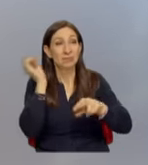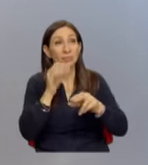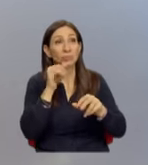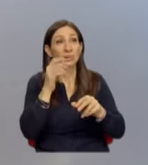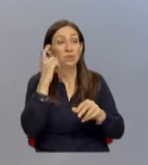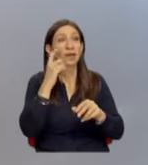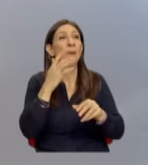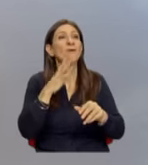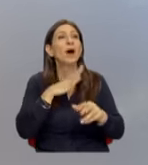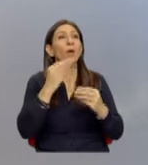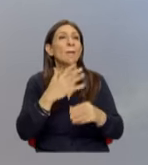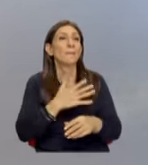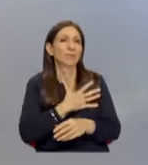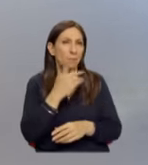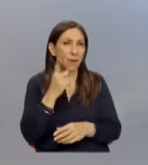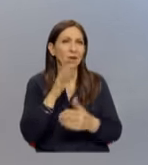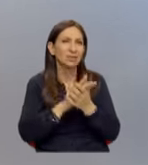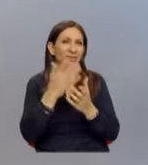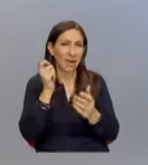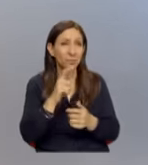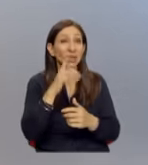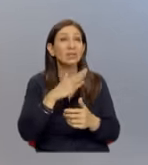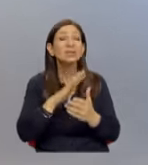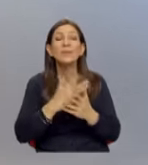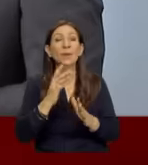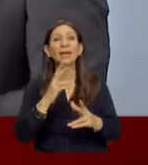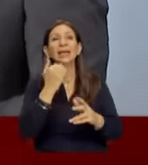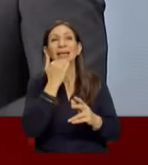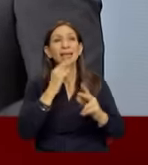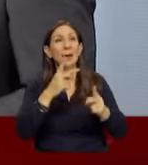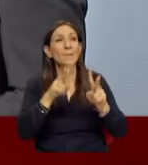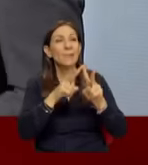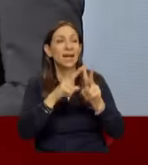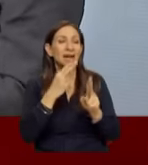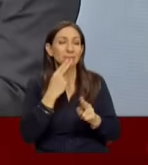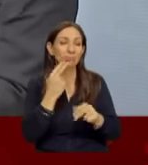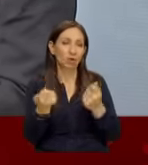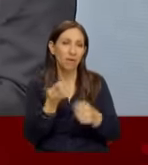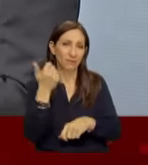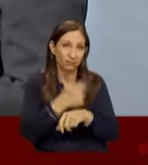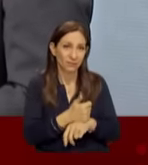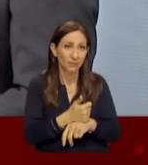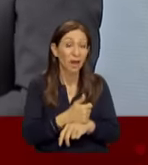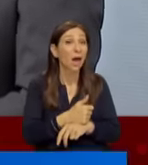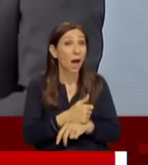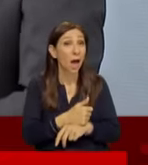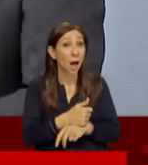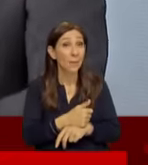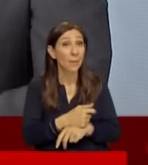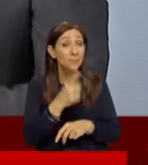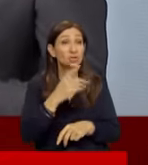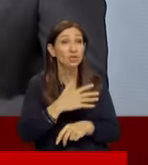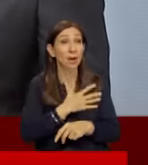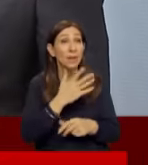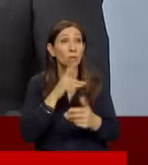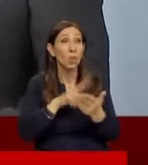mevcut başkan CHP'liydi. O istifa etti. İstifa edince vekaleten yine Melek Mızrak Subaşı görevdeydi. Ancak bir CHP'li